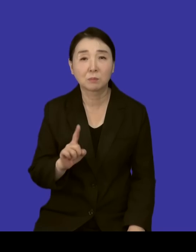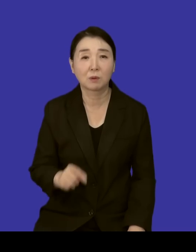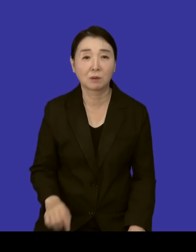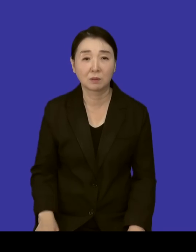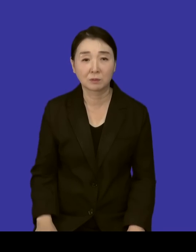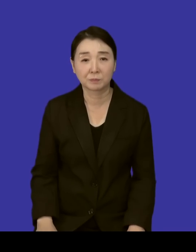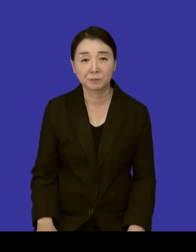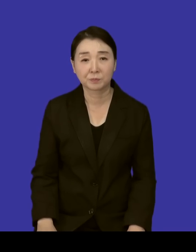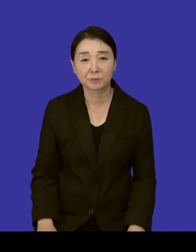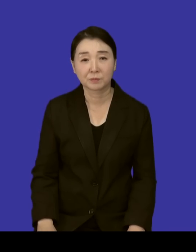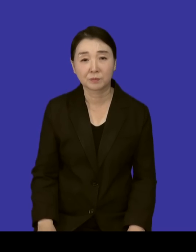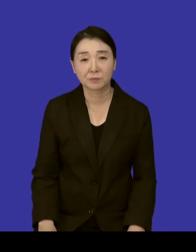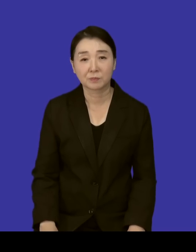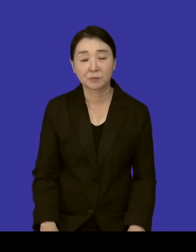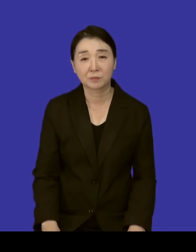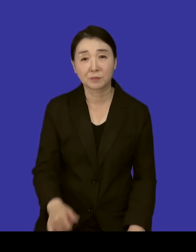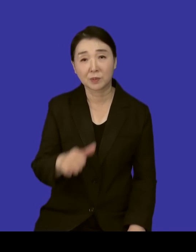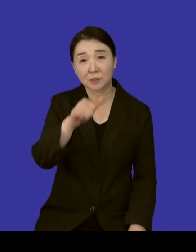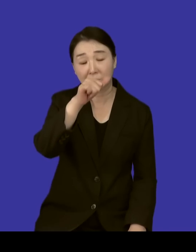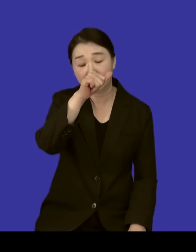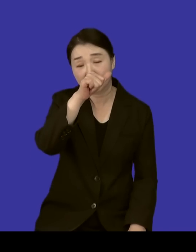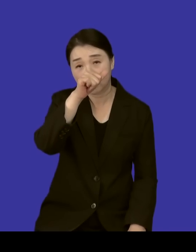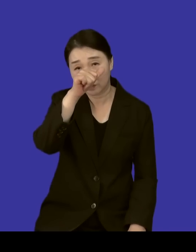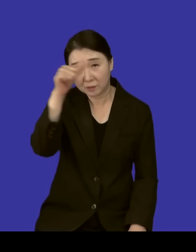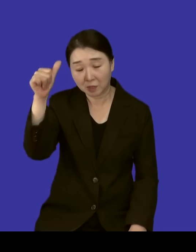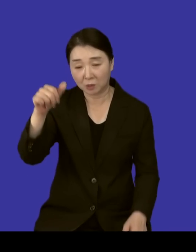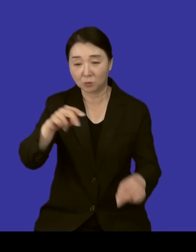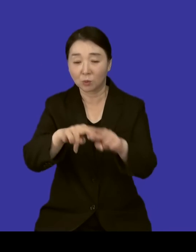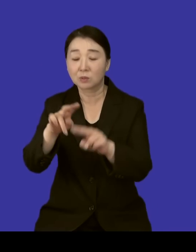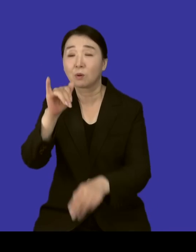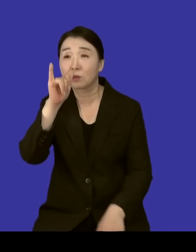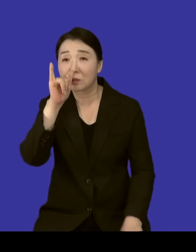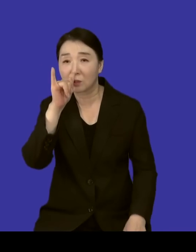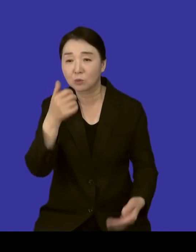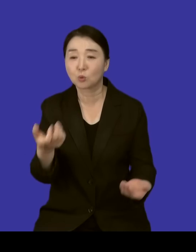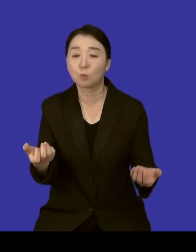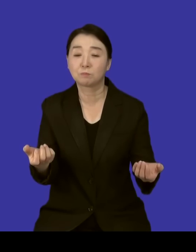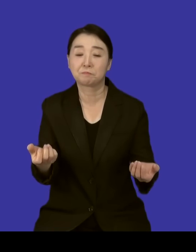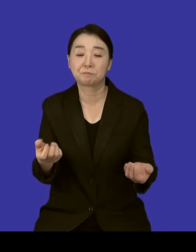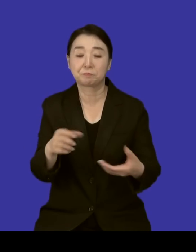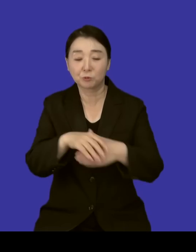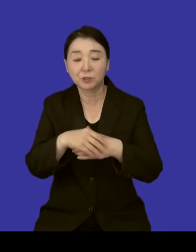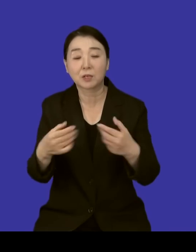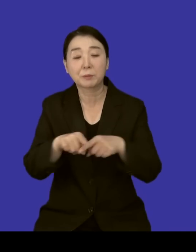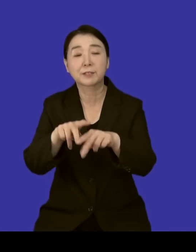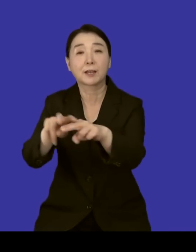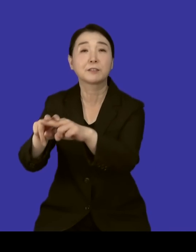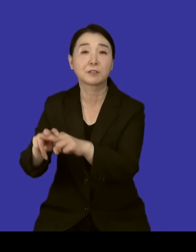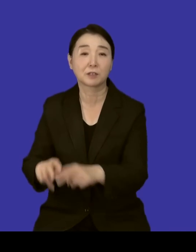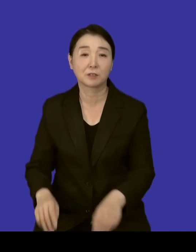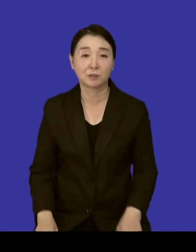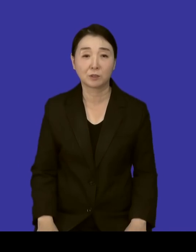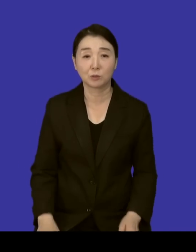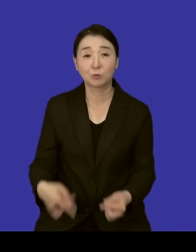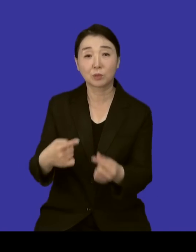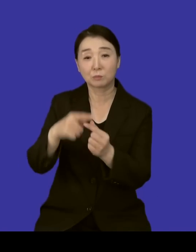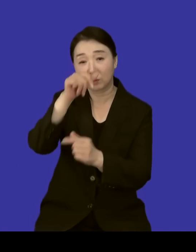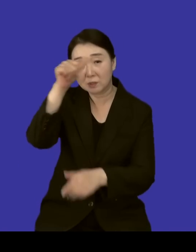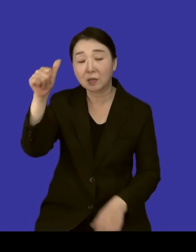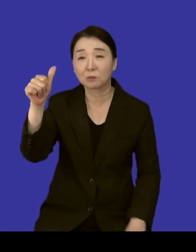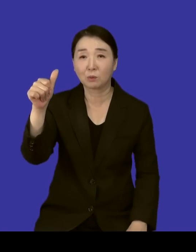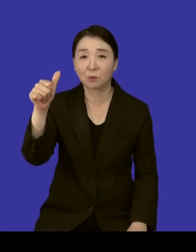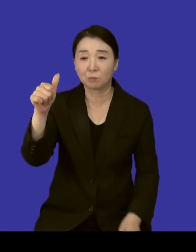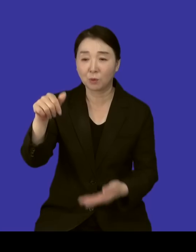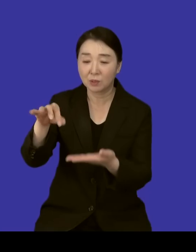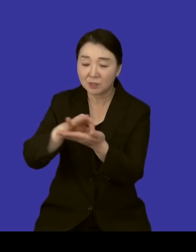저를 손붙잡고 가서 다 앉아 있으면 우리 수석 장로님, 재정 장로님 때 안 부러워하는 집이 없는